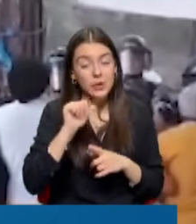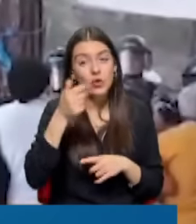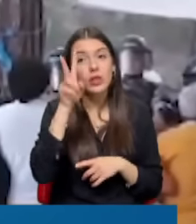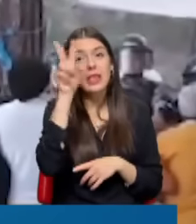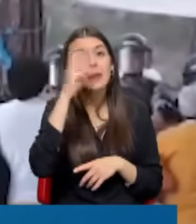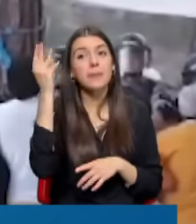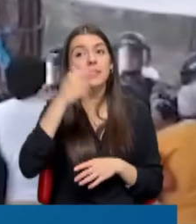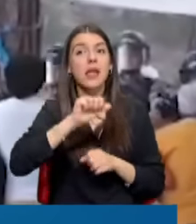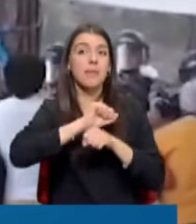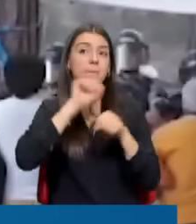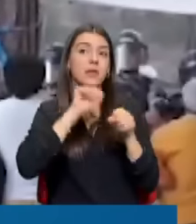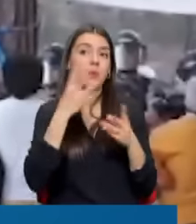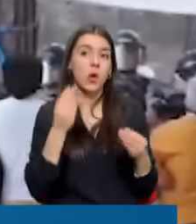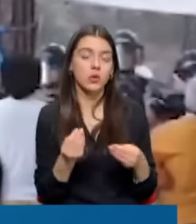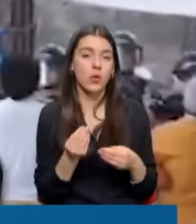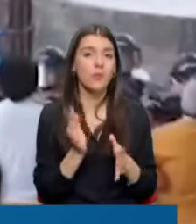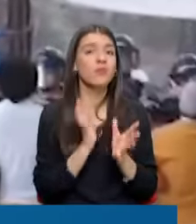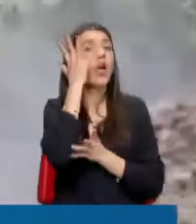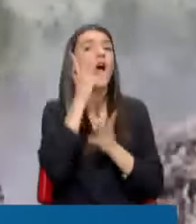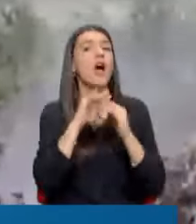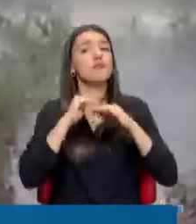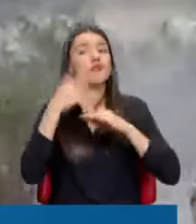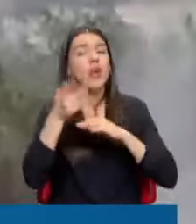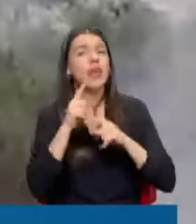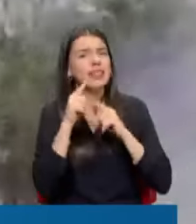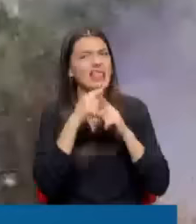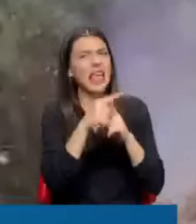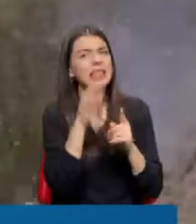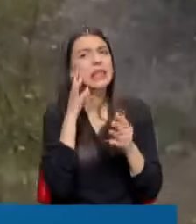patlama oluyor. Ağaçlardan sonra bu kez tehdit